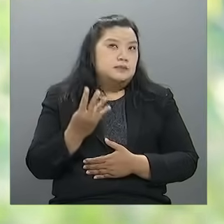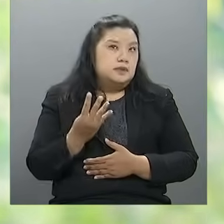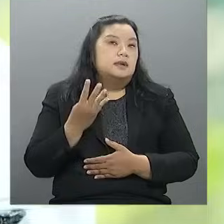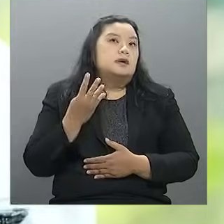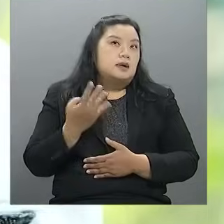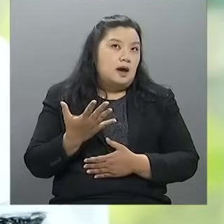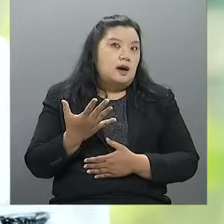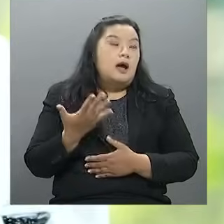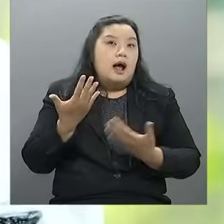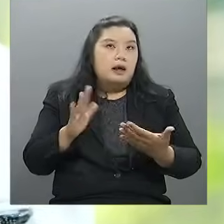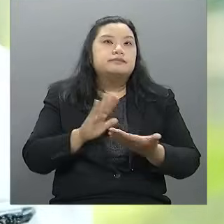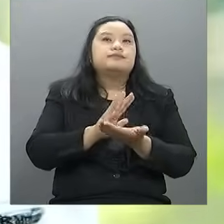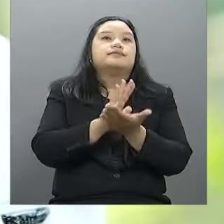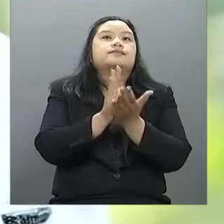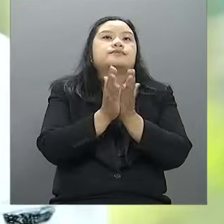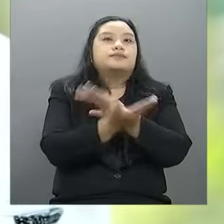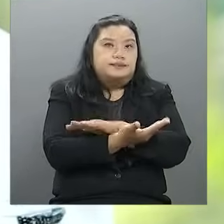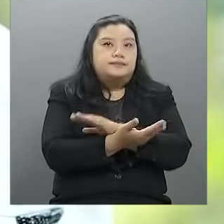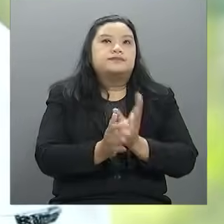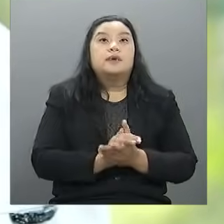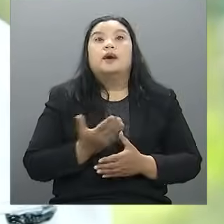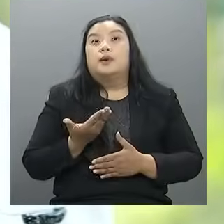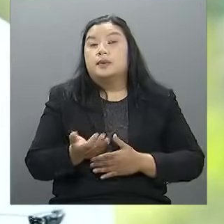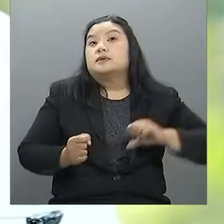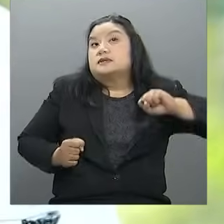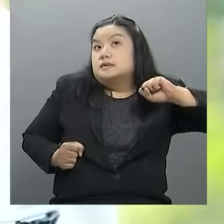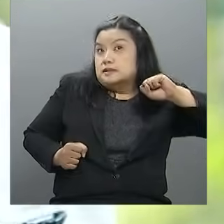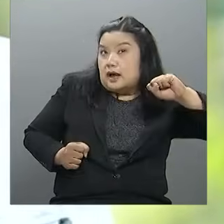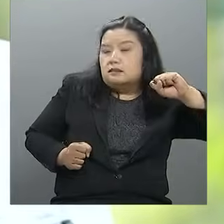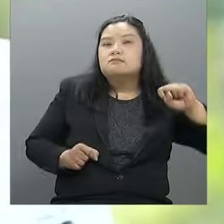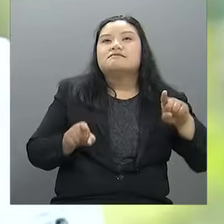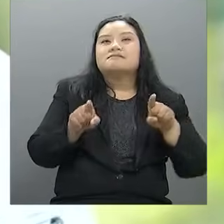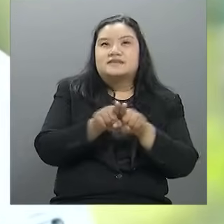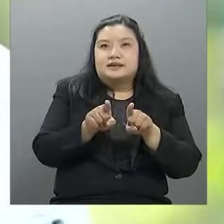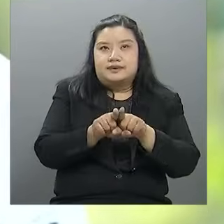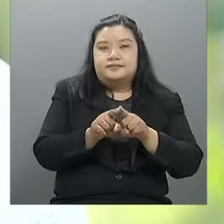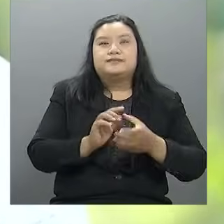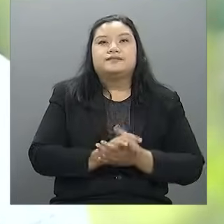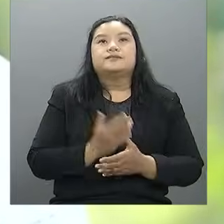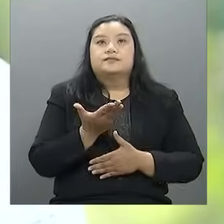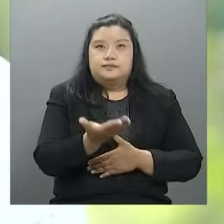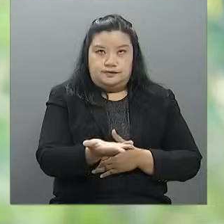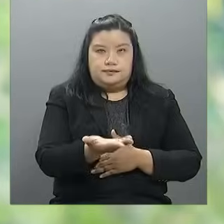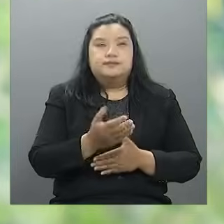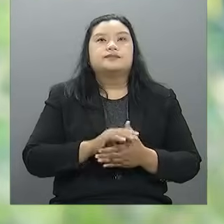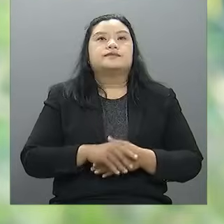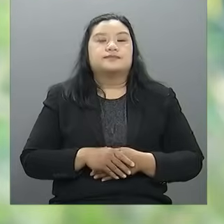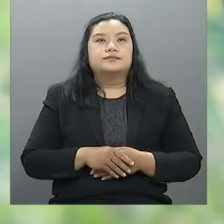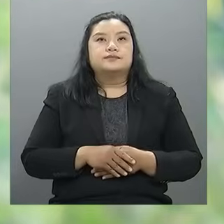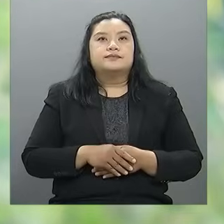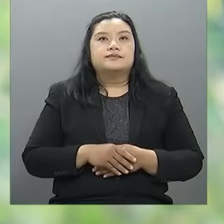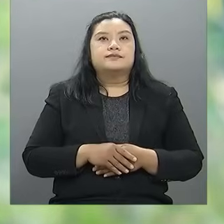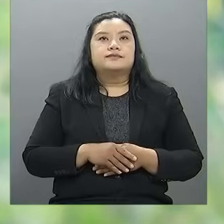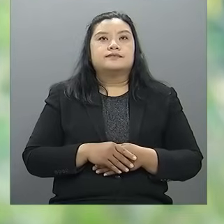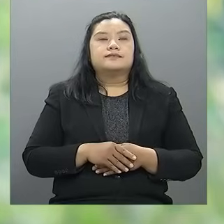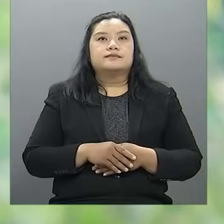ลับนะครั แต่ข้างนข้างนึงน Laraแตือก็แต่ไแล้วก็ดันเข้าไป ช้อนข้แนนะครัทะแยงไปที่ตาขางขว่านะครั